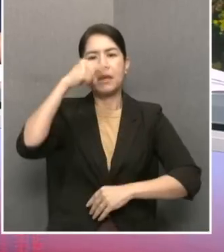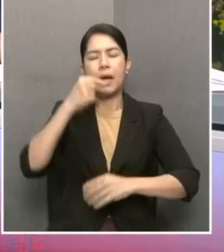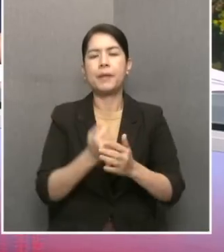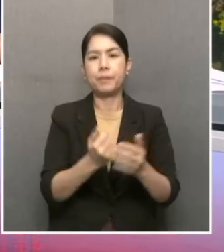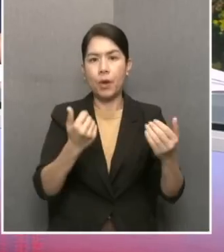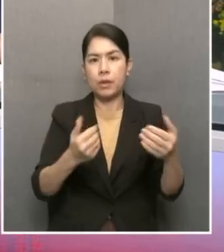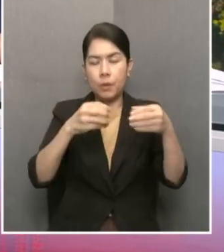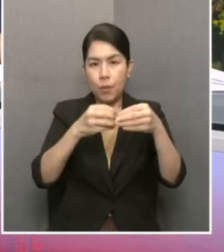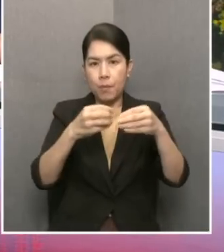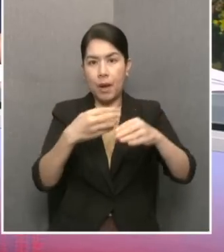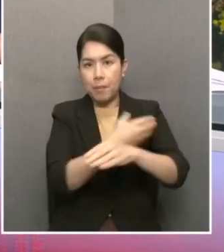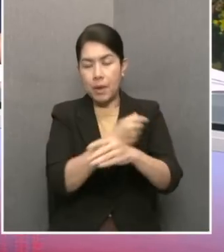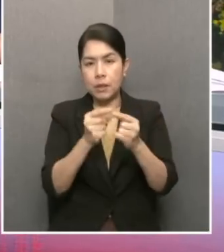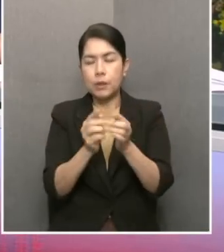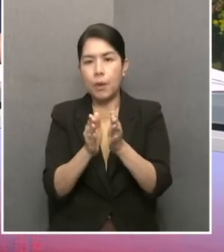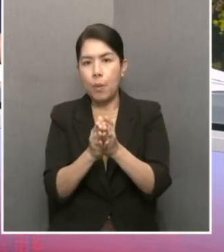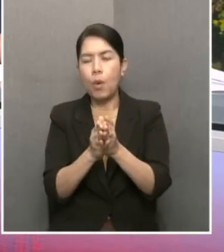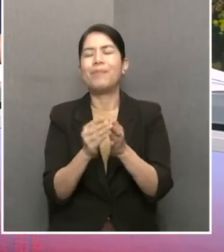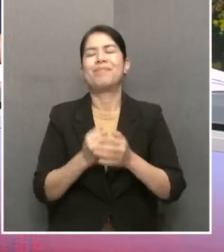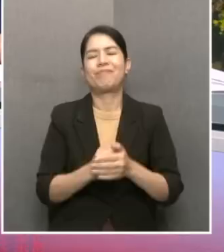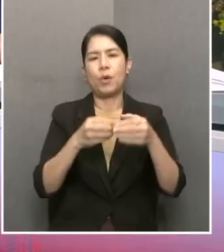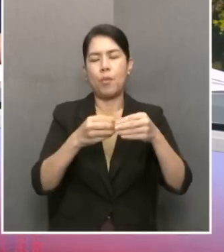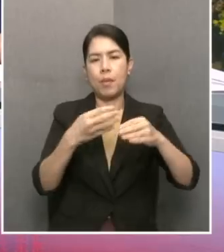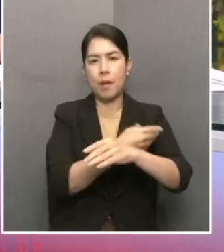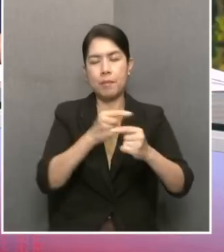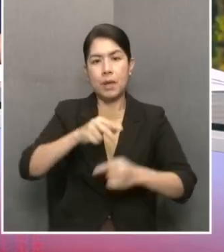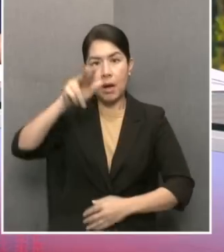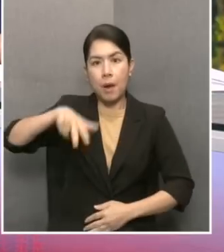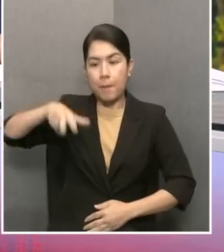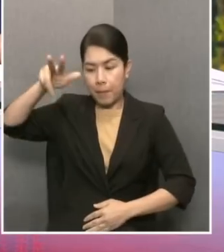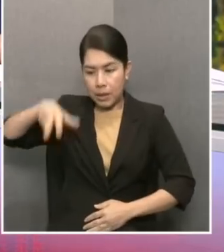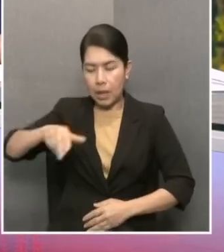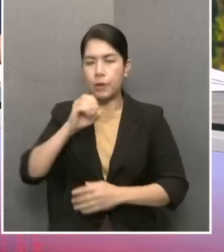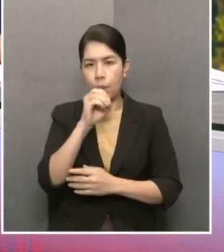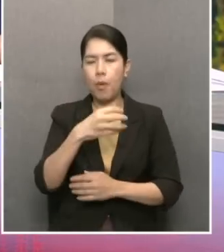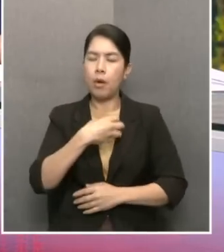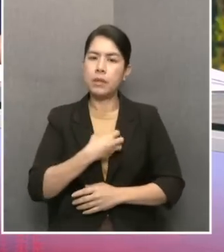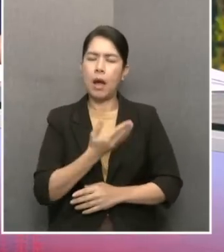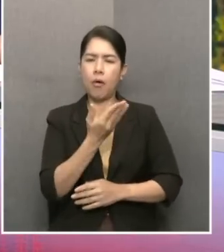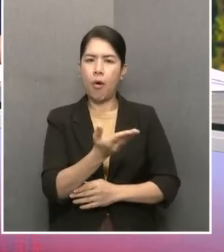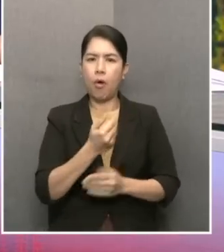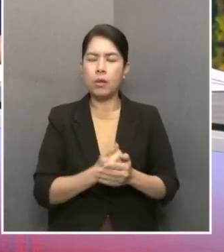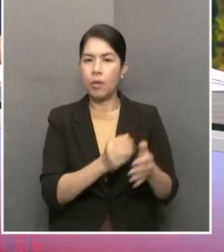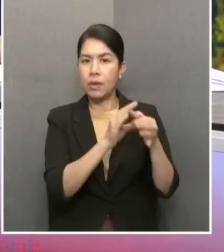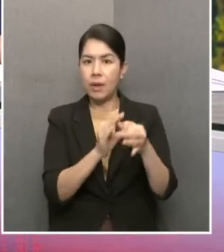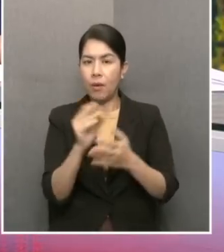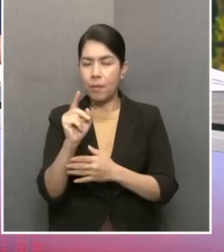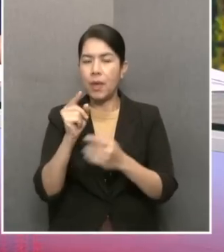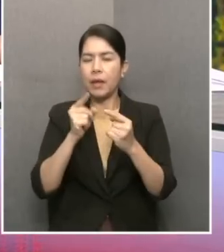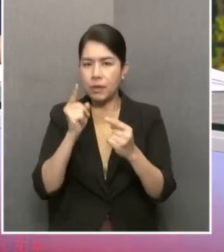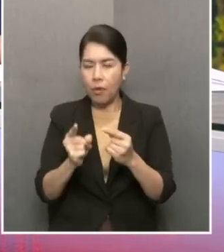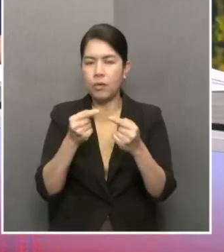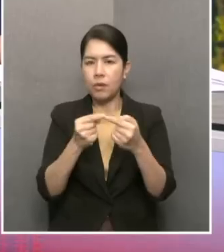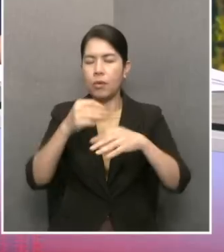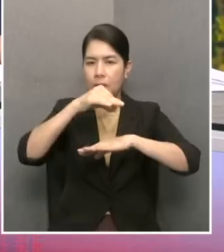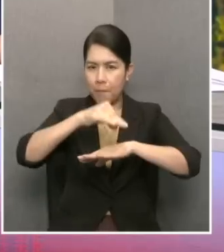จะร่วมจัดตั้งรัฐบาลกับพรรคเพื่อไทยเนี่ยออกมาบอกแล้วว่าอยากให้รับเงื่อนไขนั่นก็คือต้องเคลียร์นะเอาความ